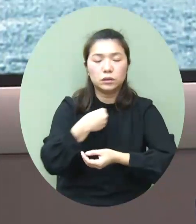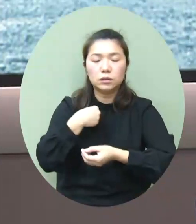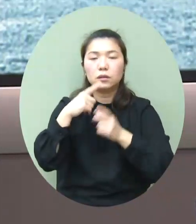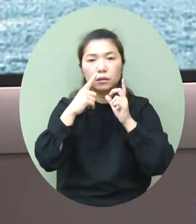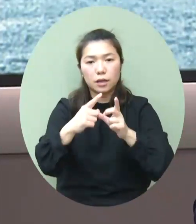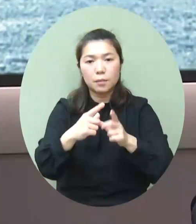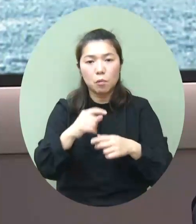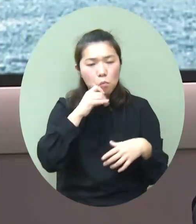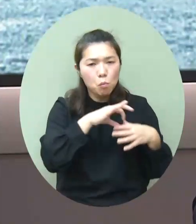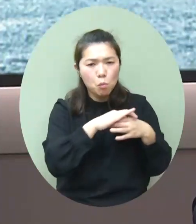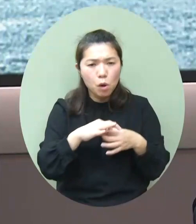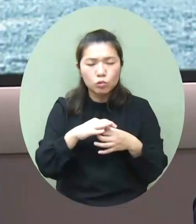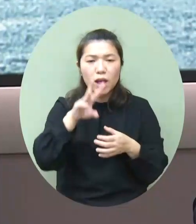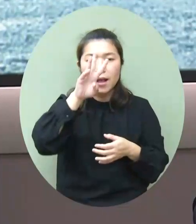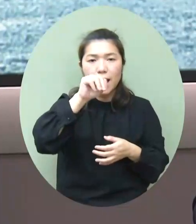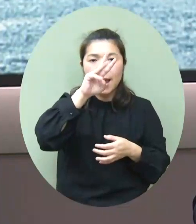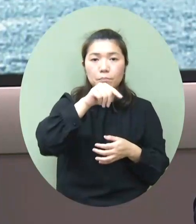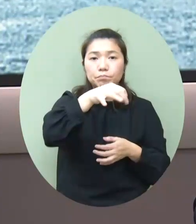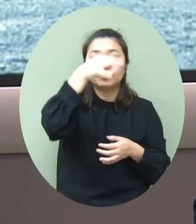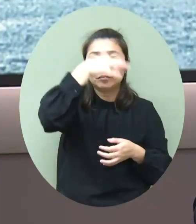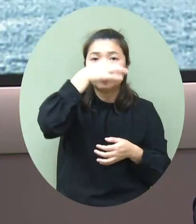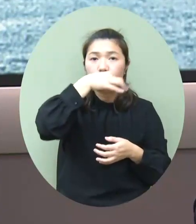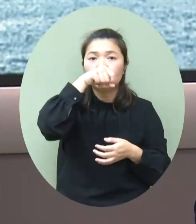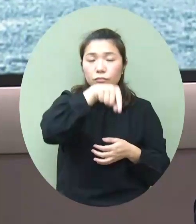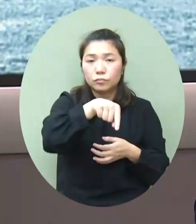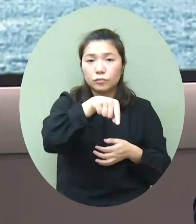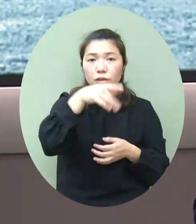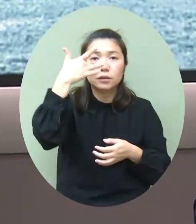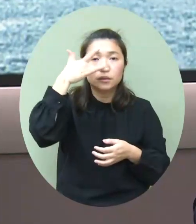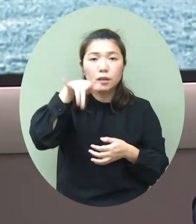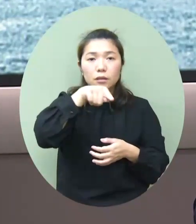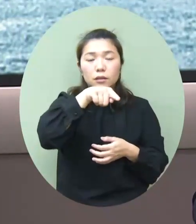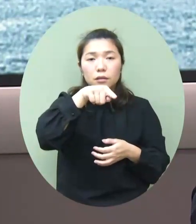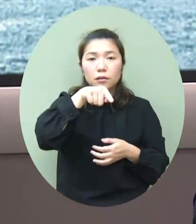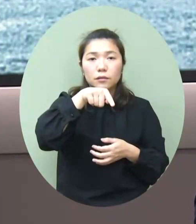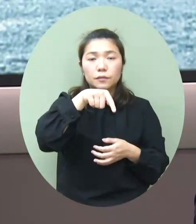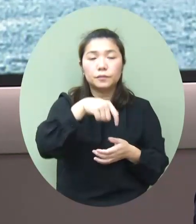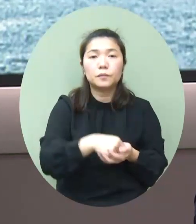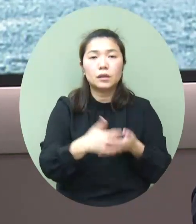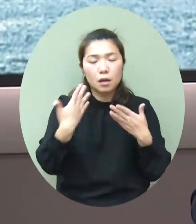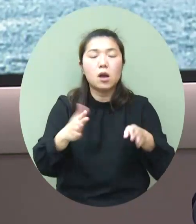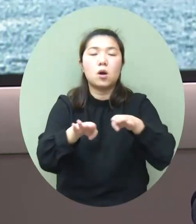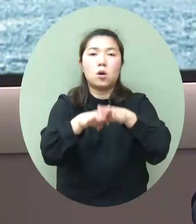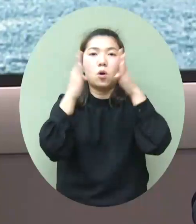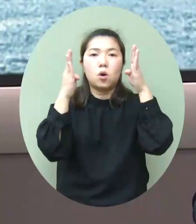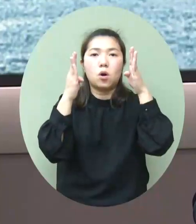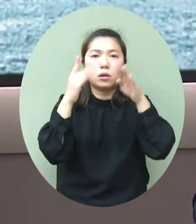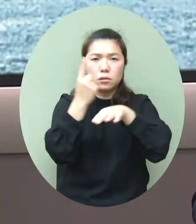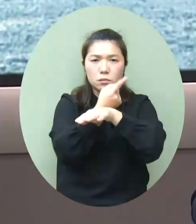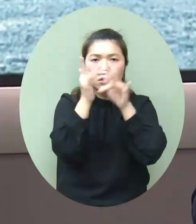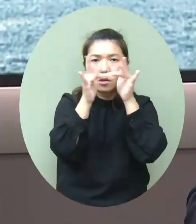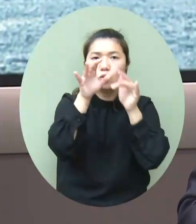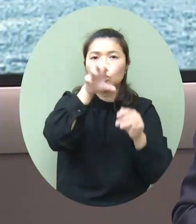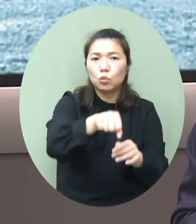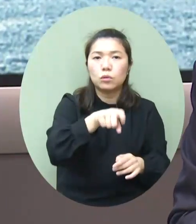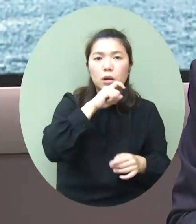充。你刚才说的那个莫努皮拉韦这个口服药物，现在医管局已经开始使